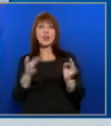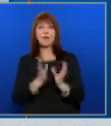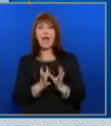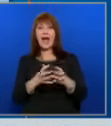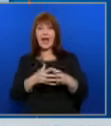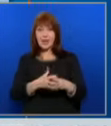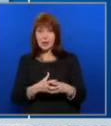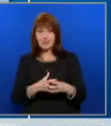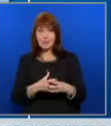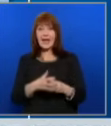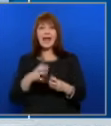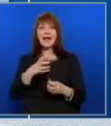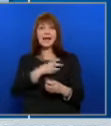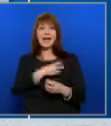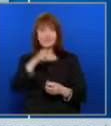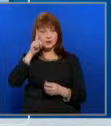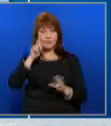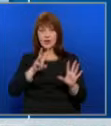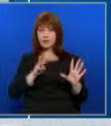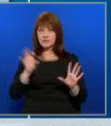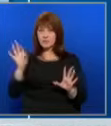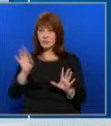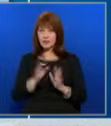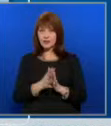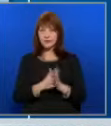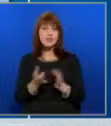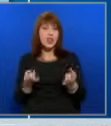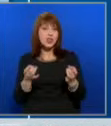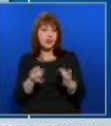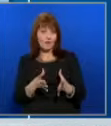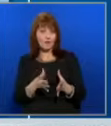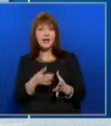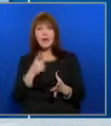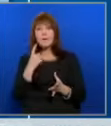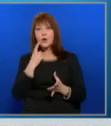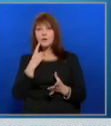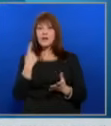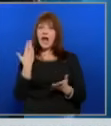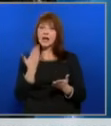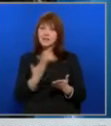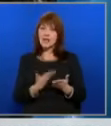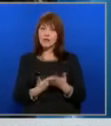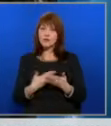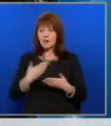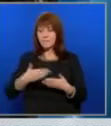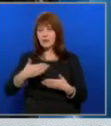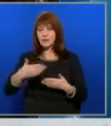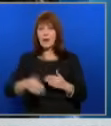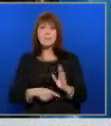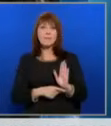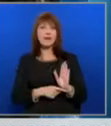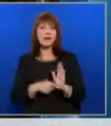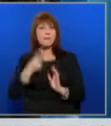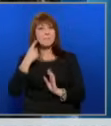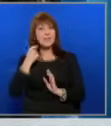екип на ГЕРБ София, в който 80% от хората са нови. Бойко Борисов е заложил приоритетно на представители на